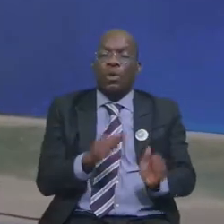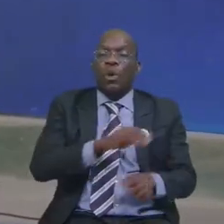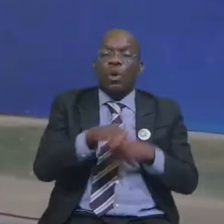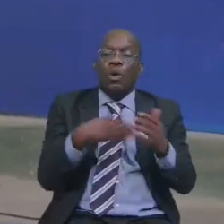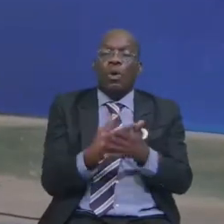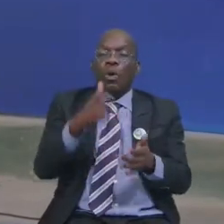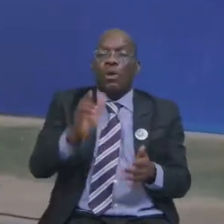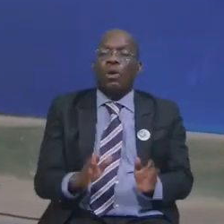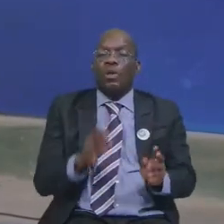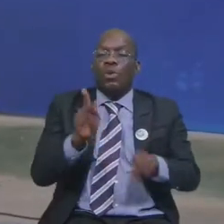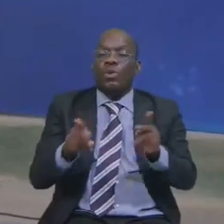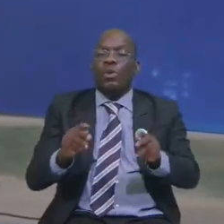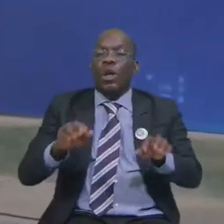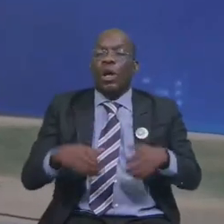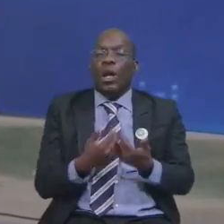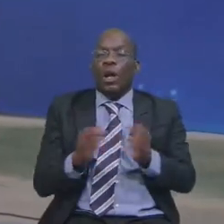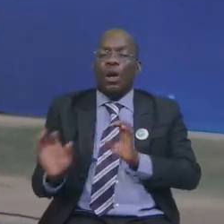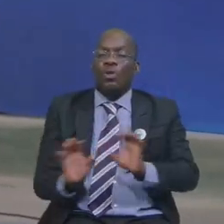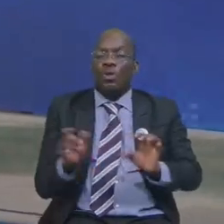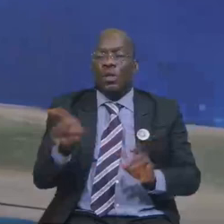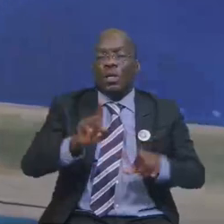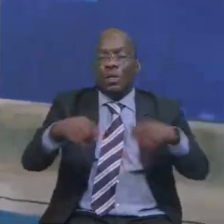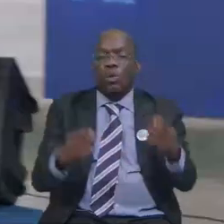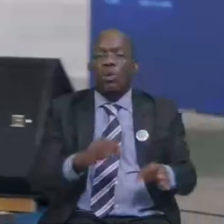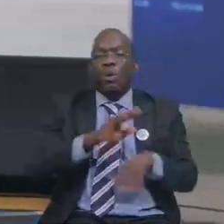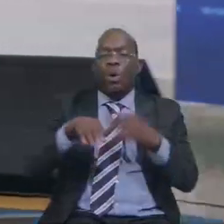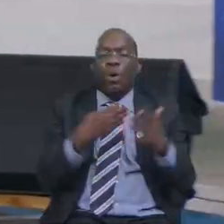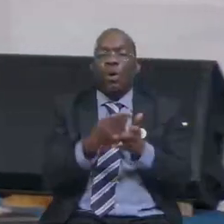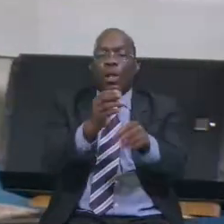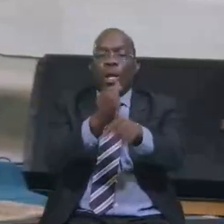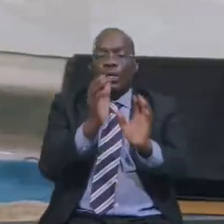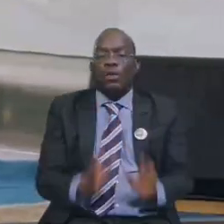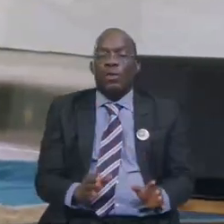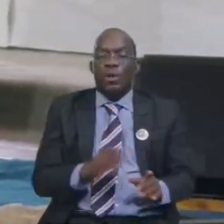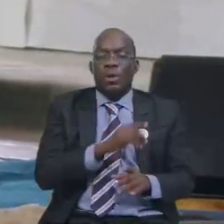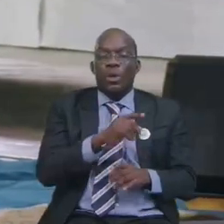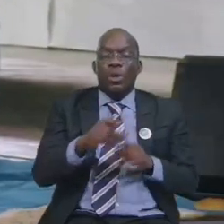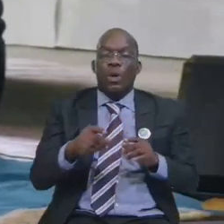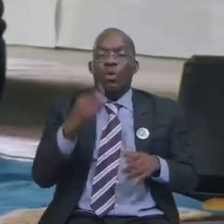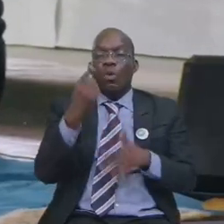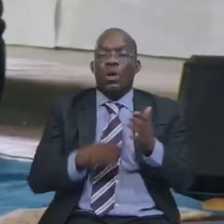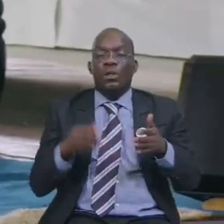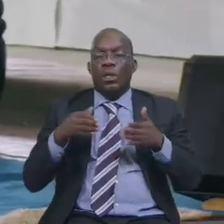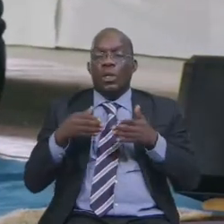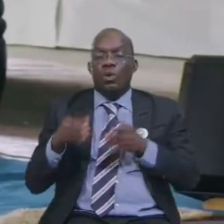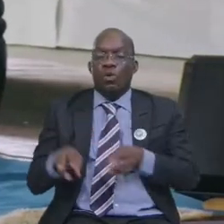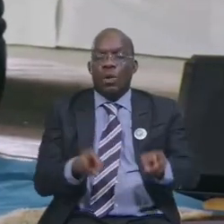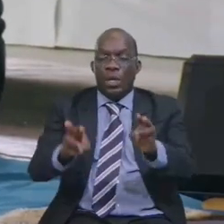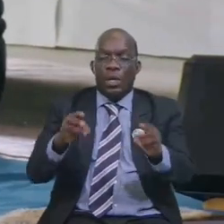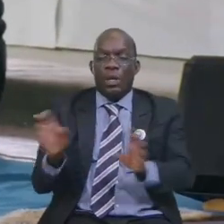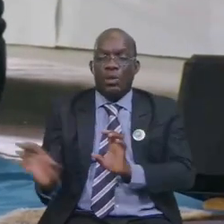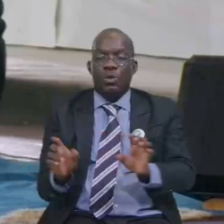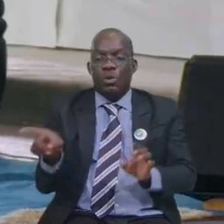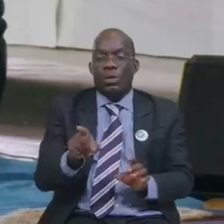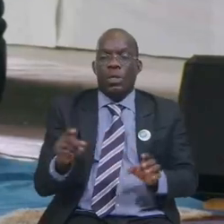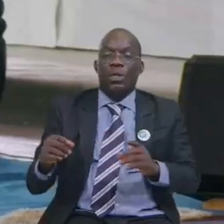quelle direction ont-ils suivi tous ces réalisateurs là quelle direction ont-ils suivi une nouvelle direction troisièmement